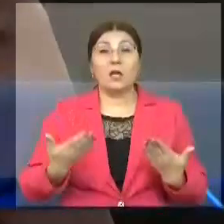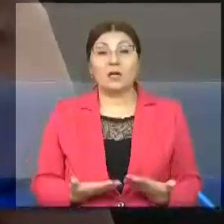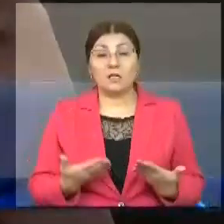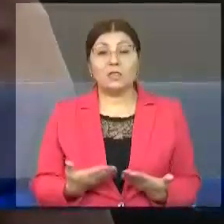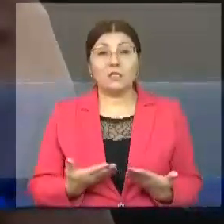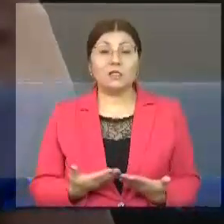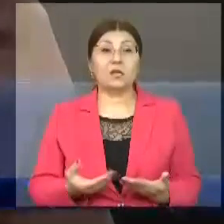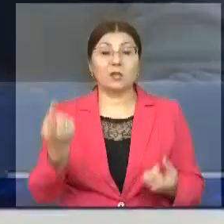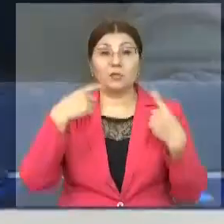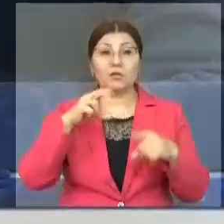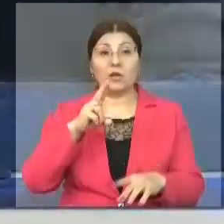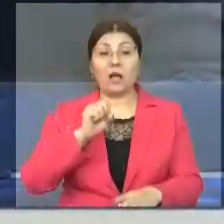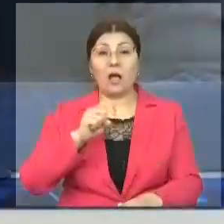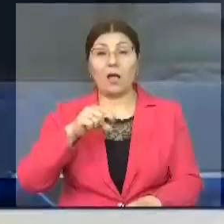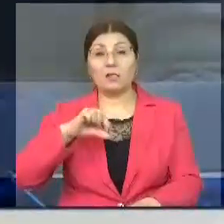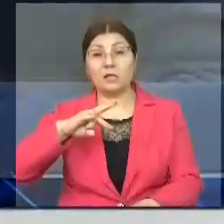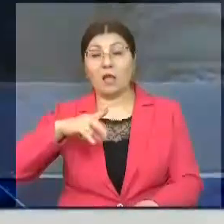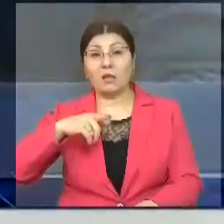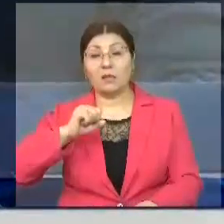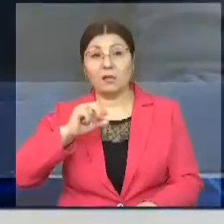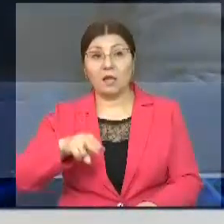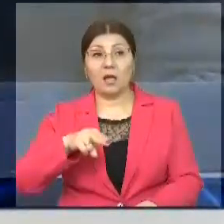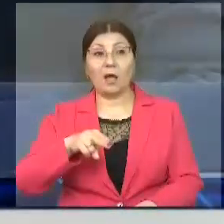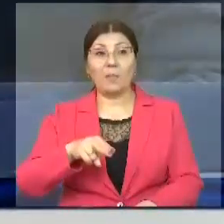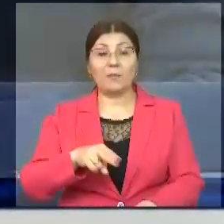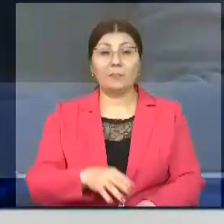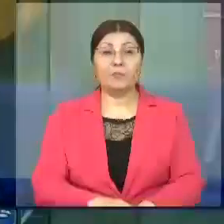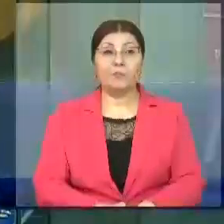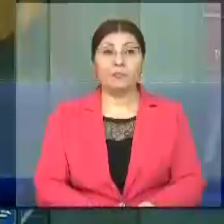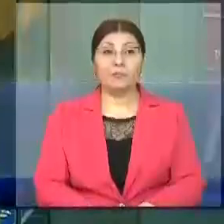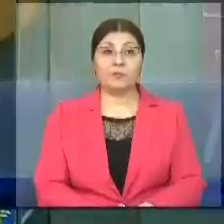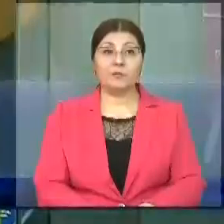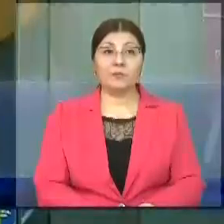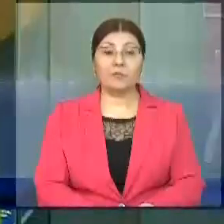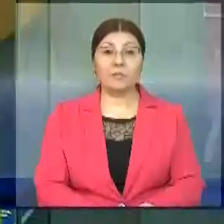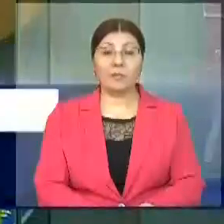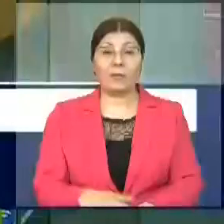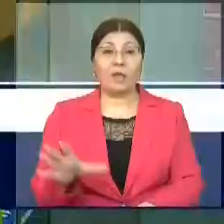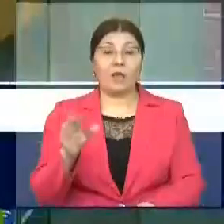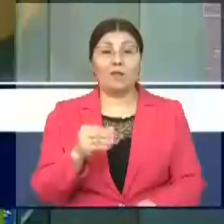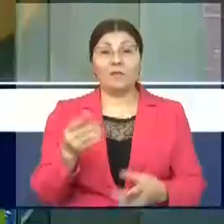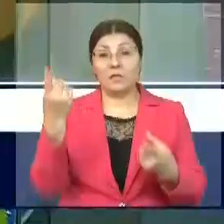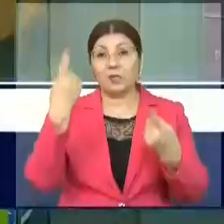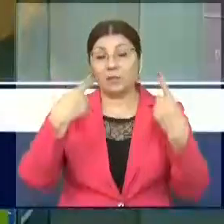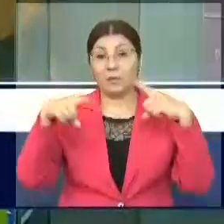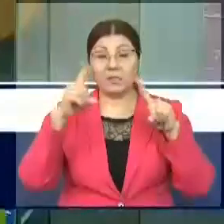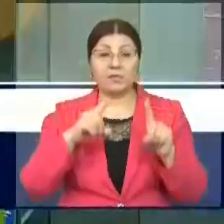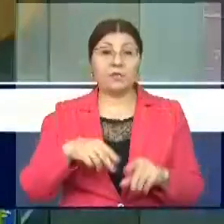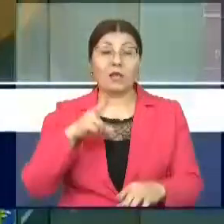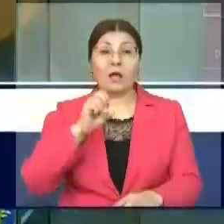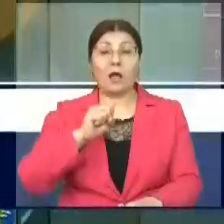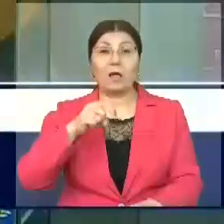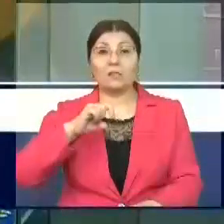Казанғапа Тлепбергенұлы, а также педагоги и ученики одноименной музыкальной школы. Все произведения Казанғапа Тлепбергенұлы отличаются